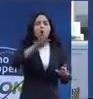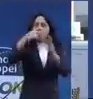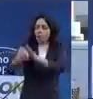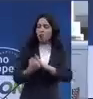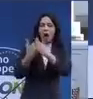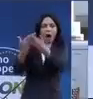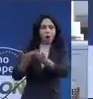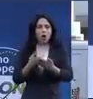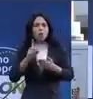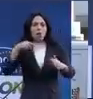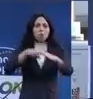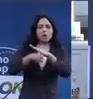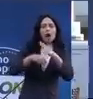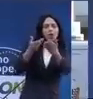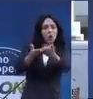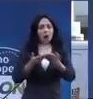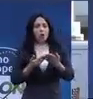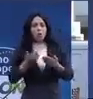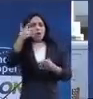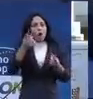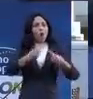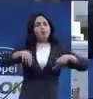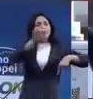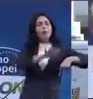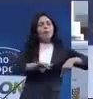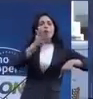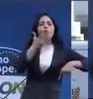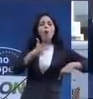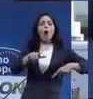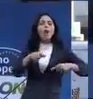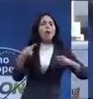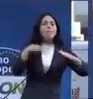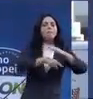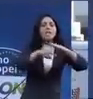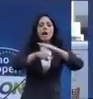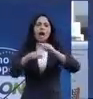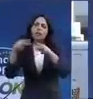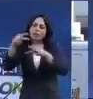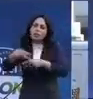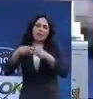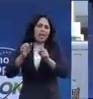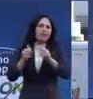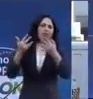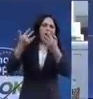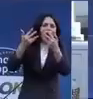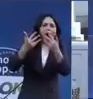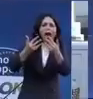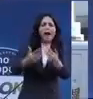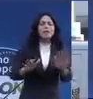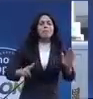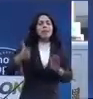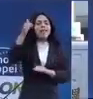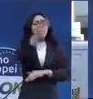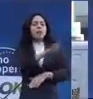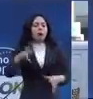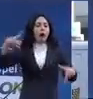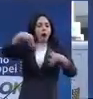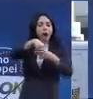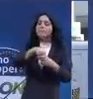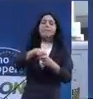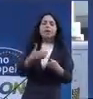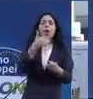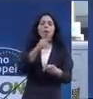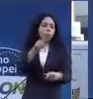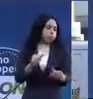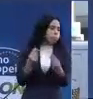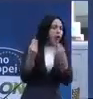senza sapere che la Commissione Europea vuole ridistribuire I migranti da 10 anni e sono gli stati membri che non glielo fanno fare per prima la